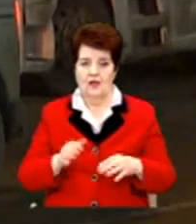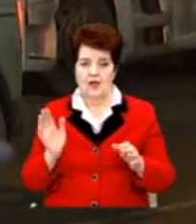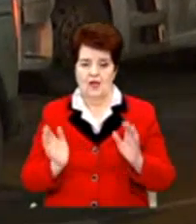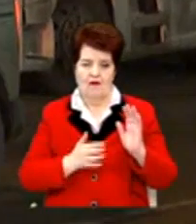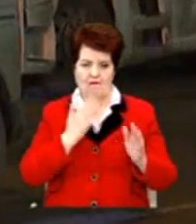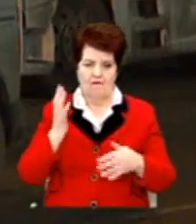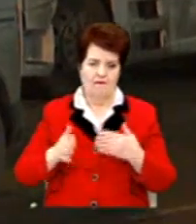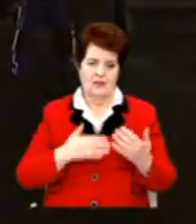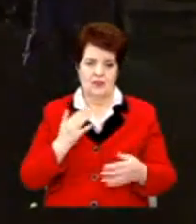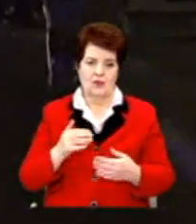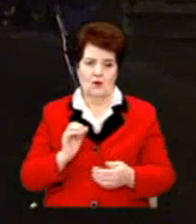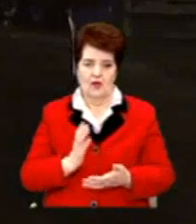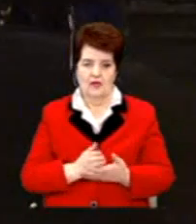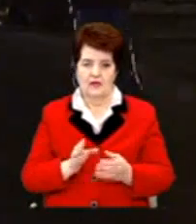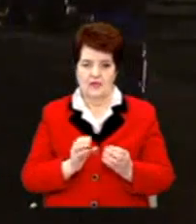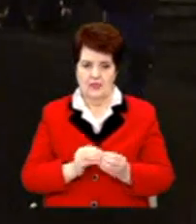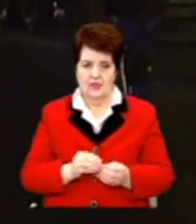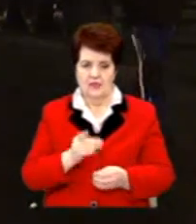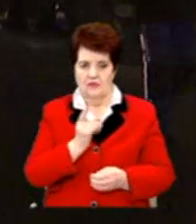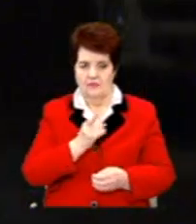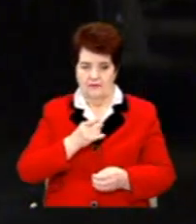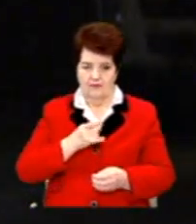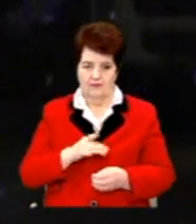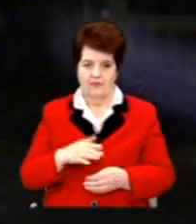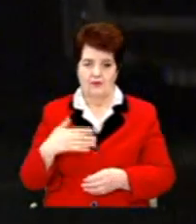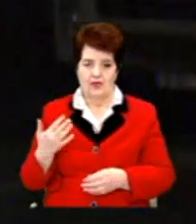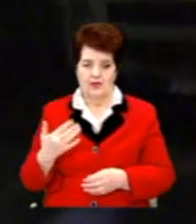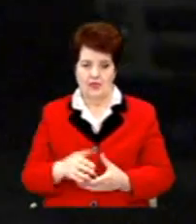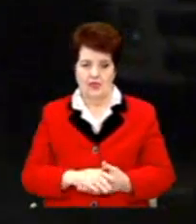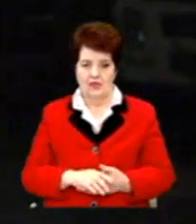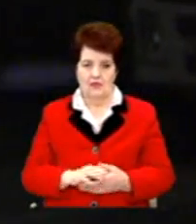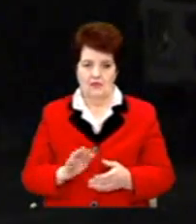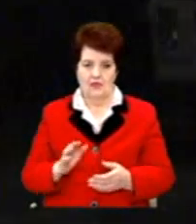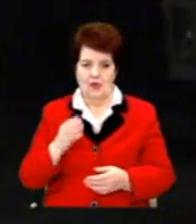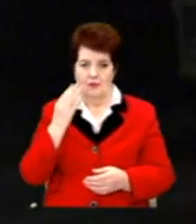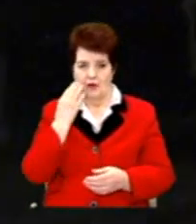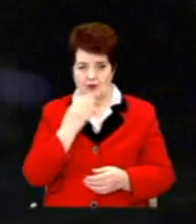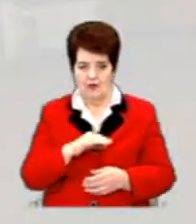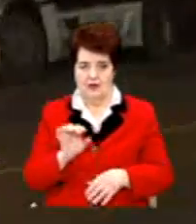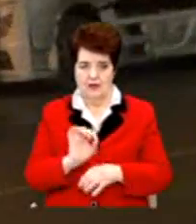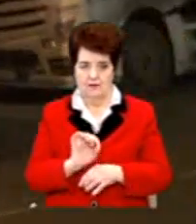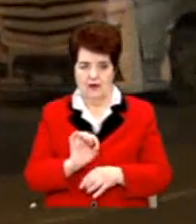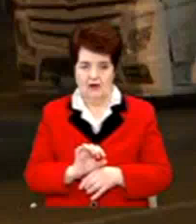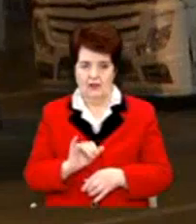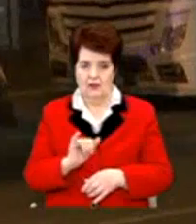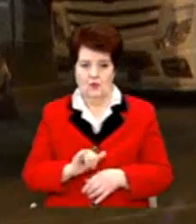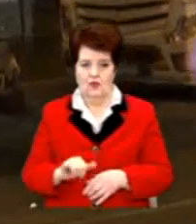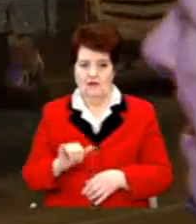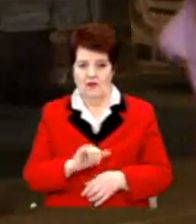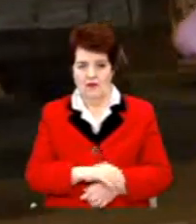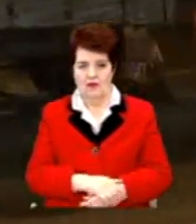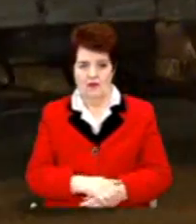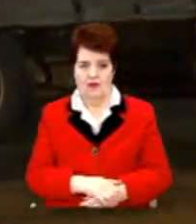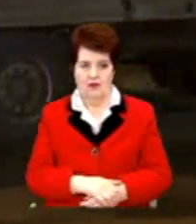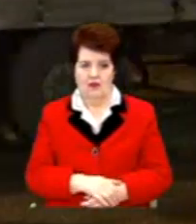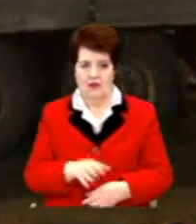circula. Pe centura orașului, zeci de tiruri au tras pe dreapta. Decât să pățim ceva pe drum, mai bine stăm și parcați undeva. Unde trebuie să ajungeți?